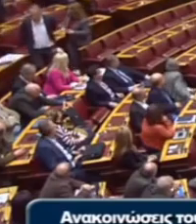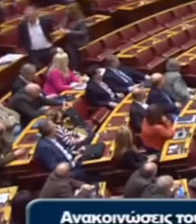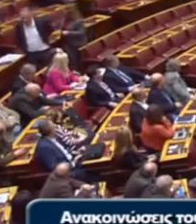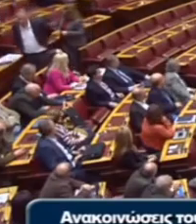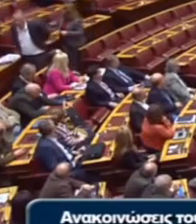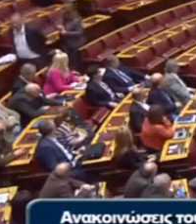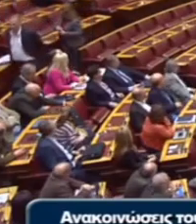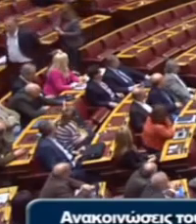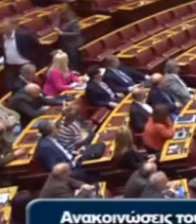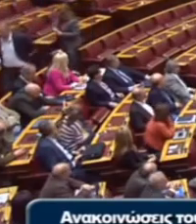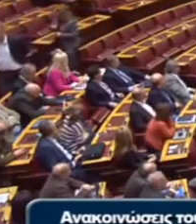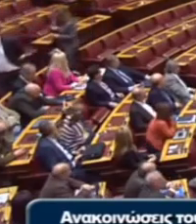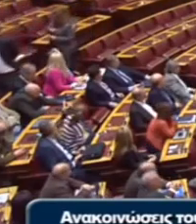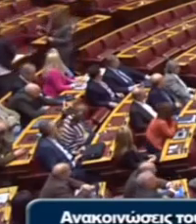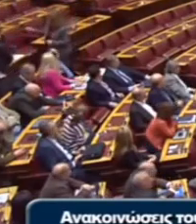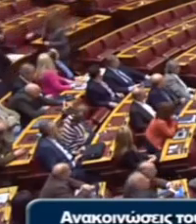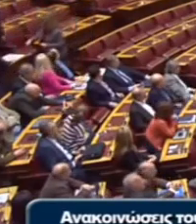Ελάτε κύριε Κατρούγκαλε.